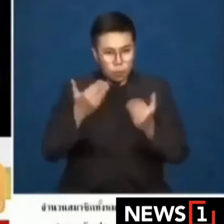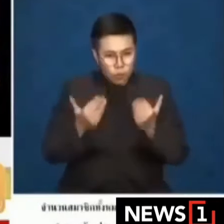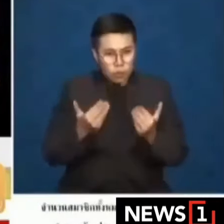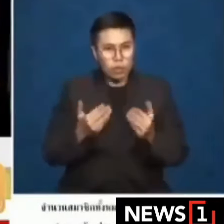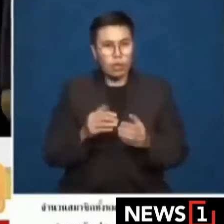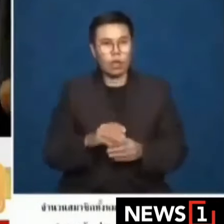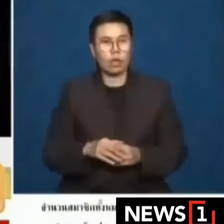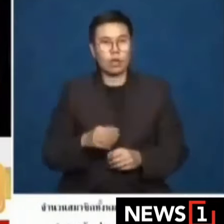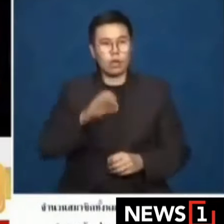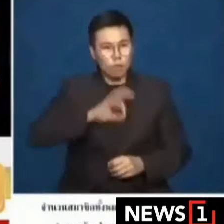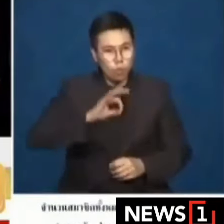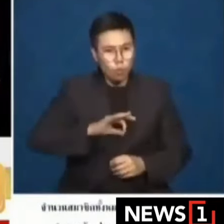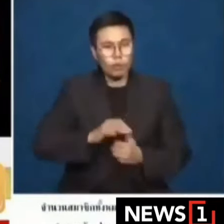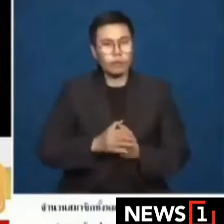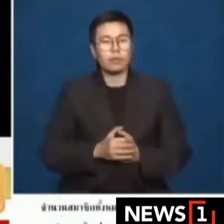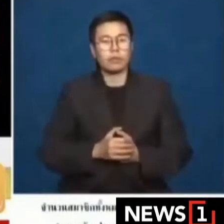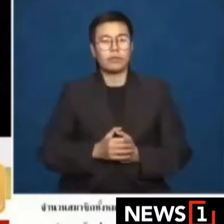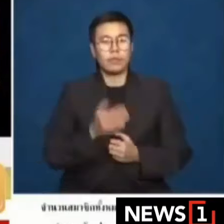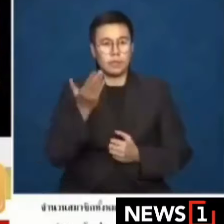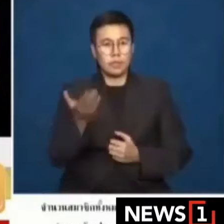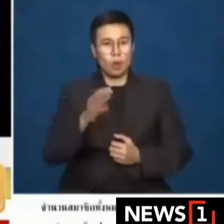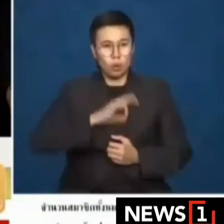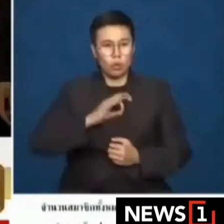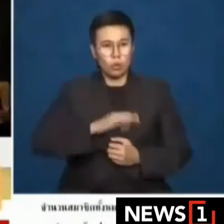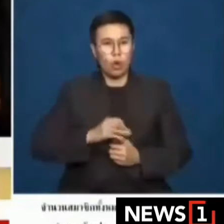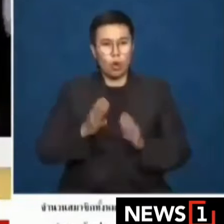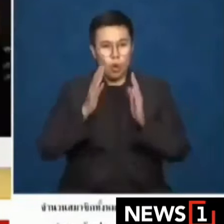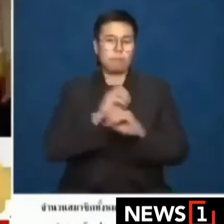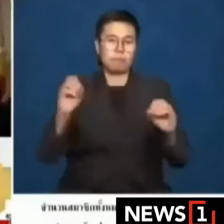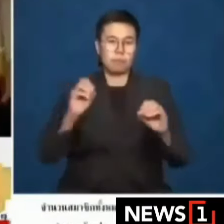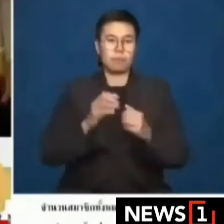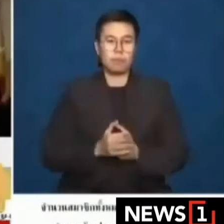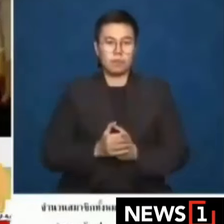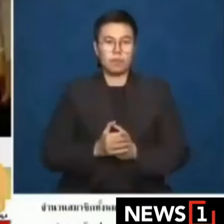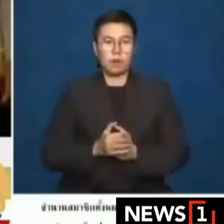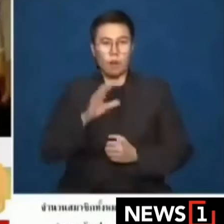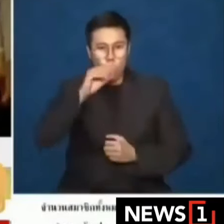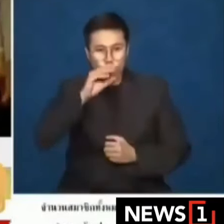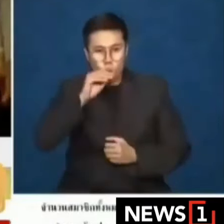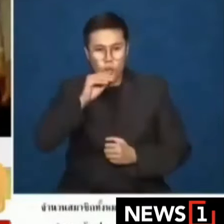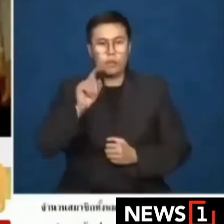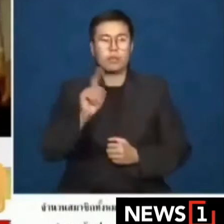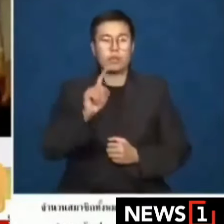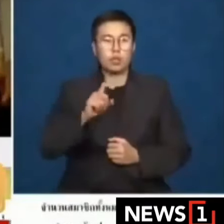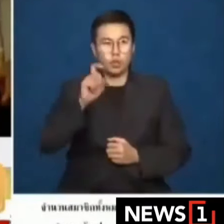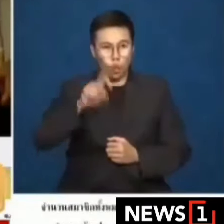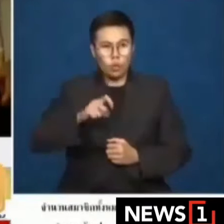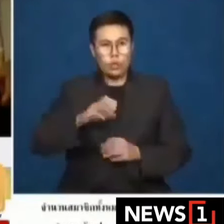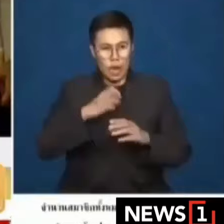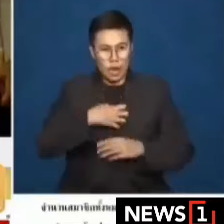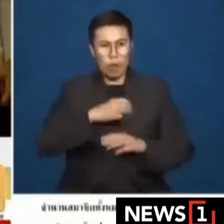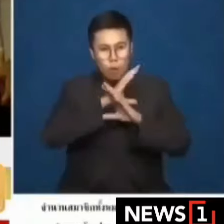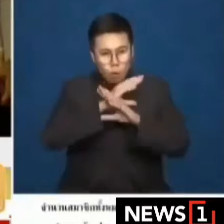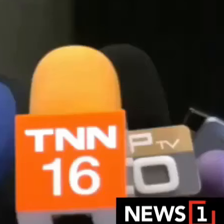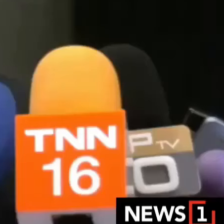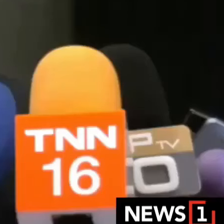กับการเคลื่อนไหวของเยาวชนที่ผ่านมาหรือไม่ซึ่งผมเนี่ยก็อยากจะเห็นเหมือนกันนะว่ามันมีกลุ่มก้อนการเมืองไหน